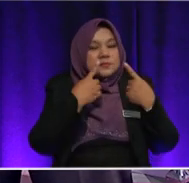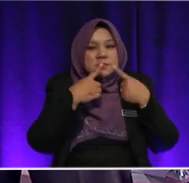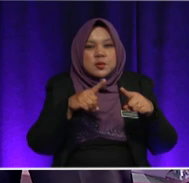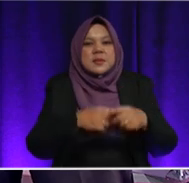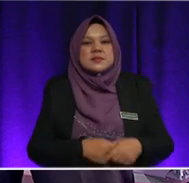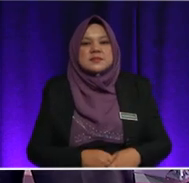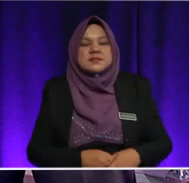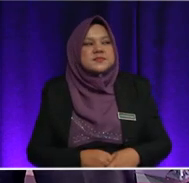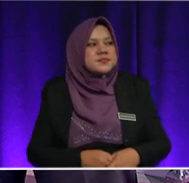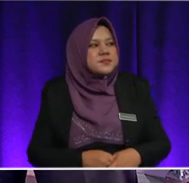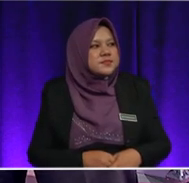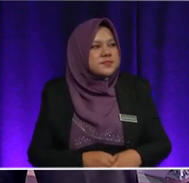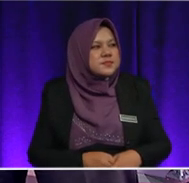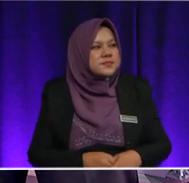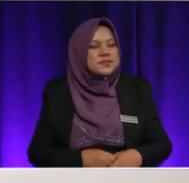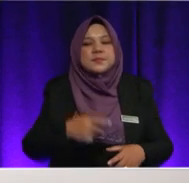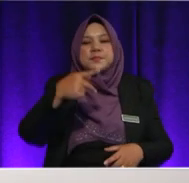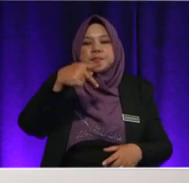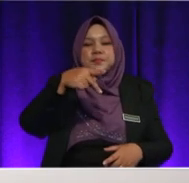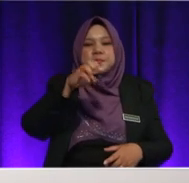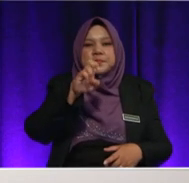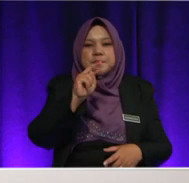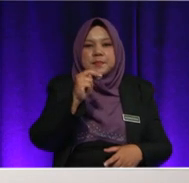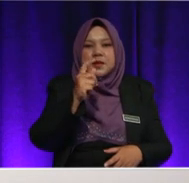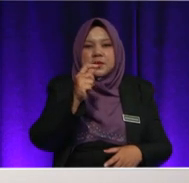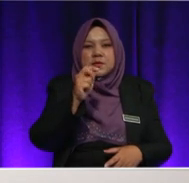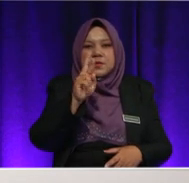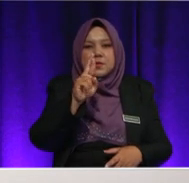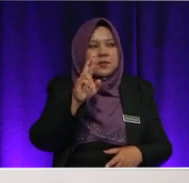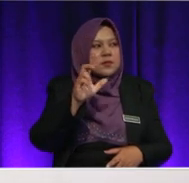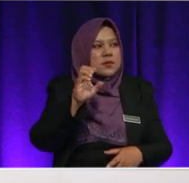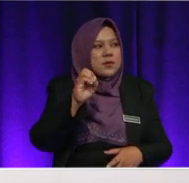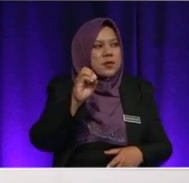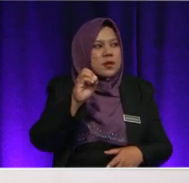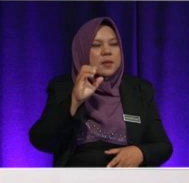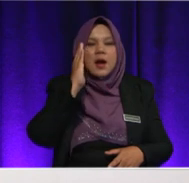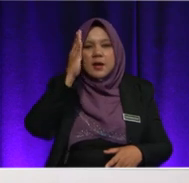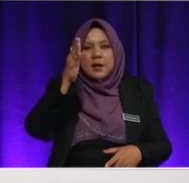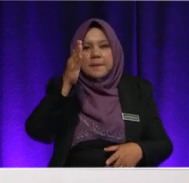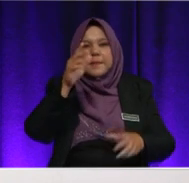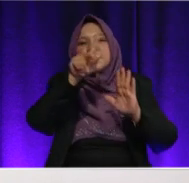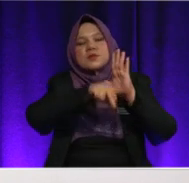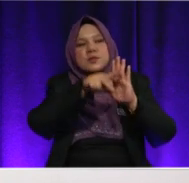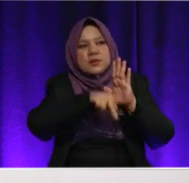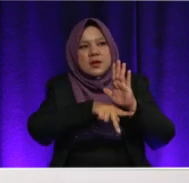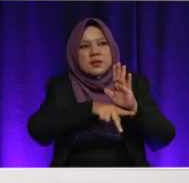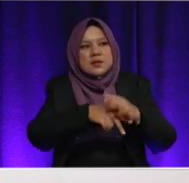oke oke asli akan Kurawa bagus betul itu bagus